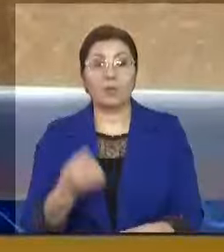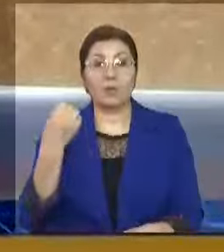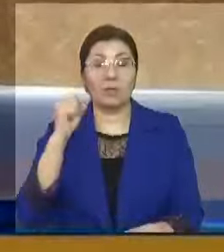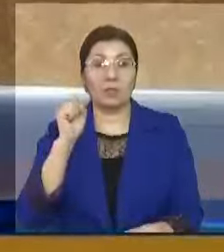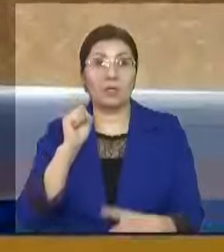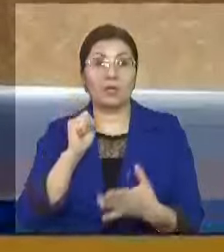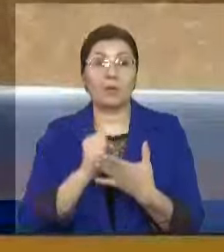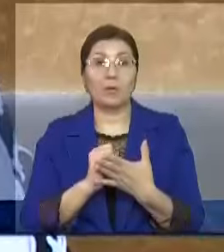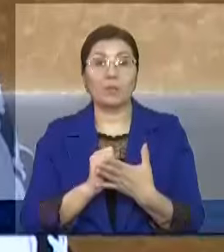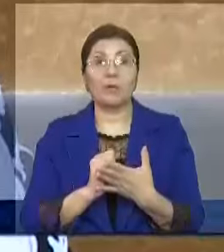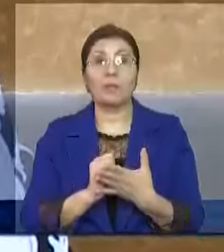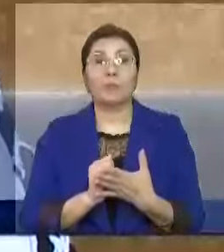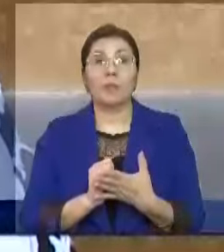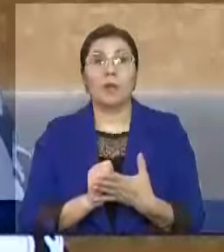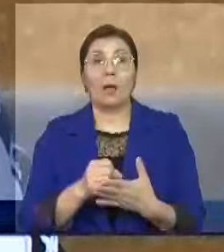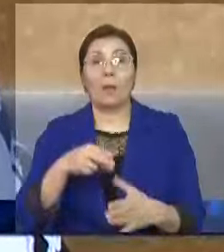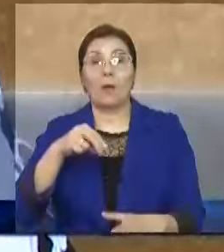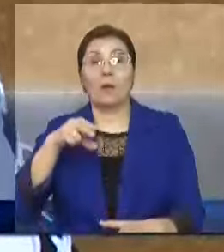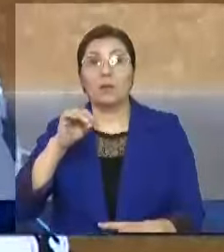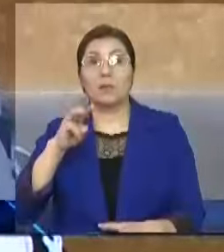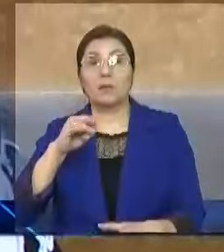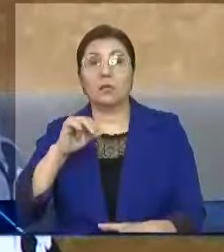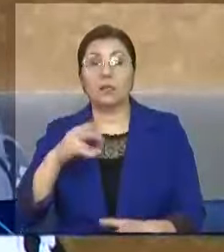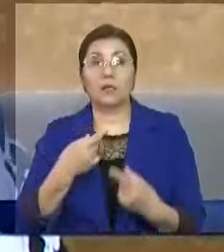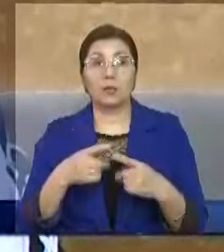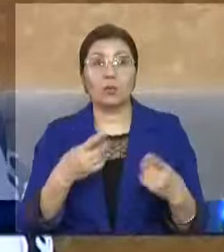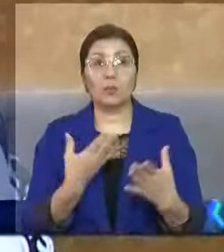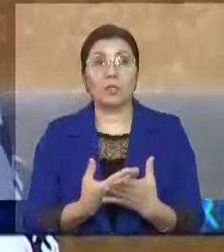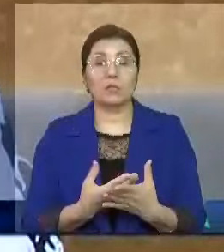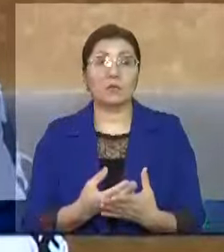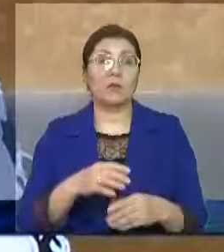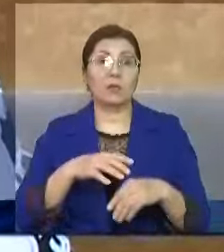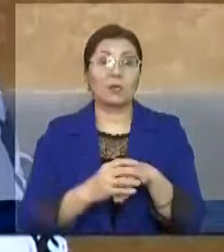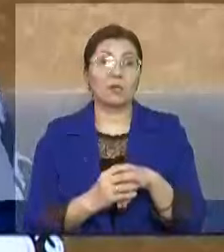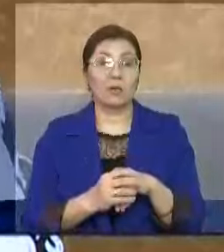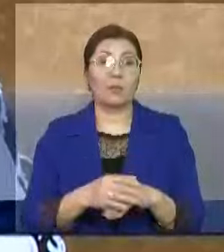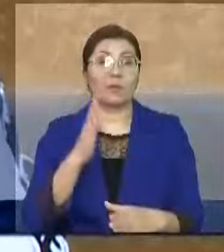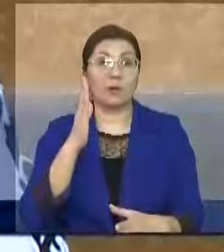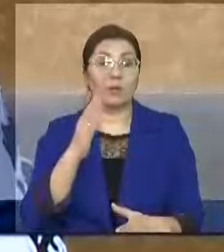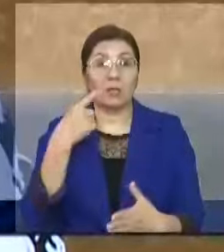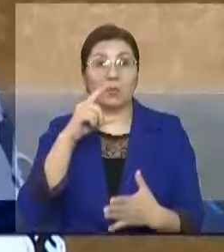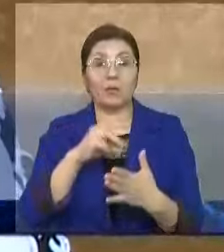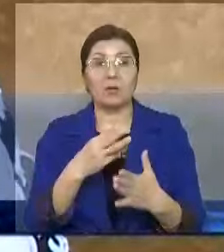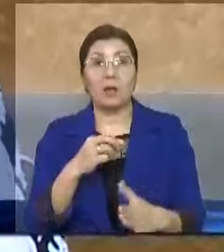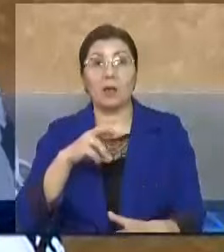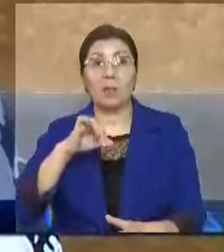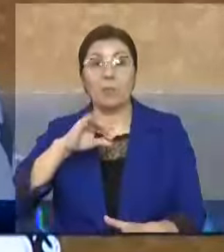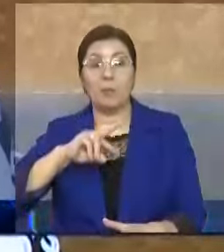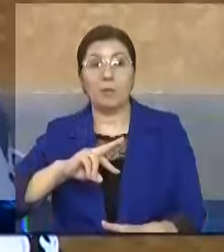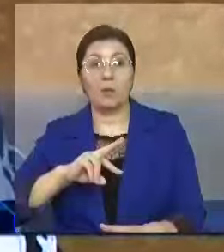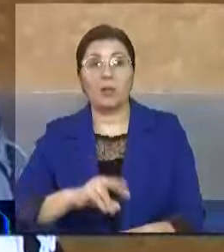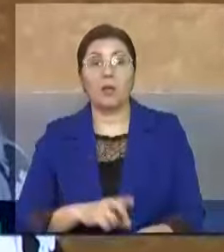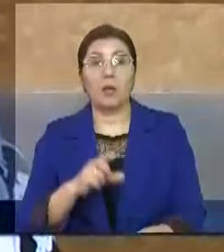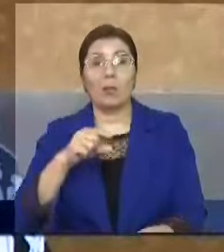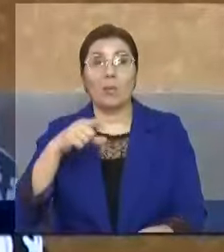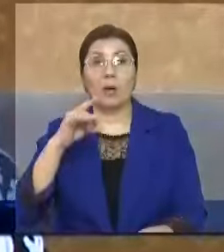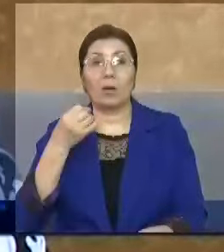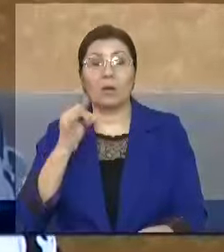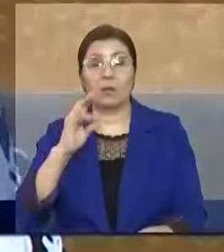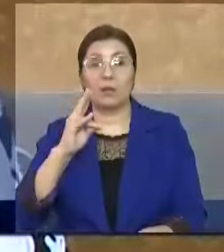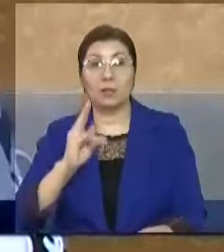чистые победы над оппонентами из Палестины и Кыргызстана, а в решающей схватке уверенно одолел Шамиля Шарипова, представляющего Бахрейн,